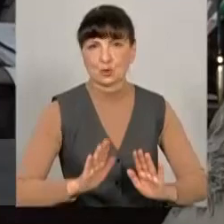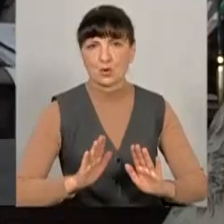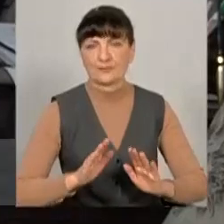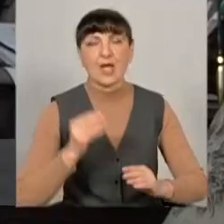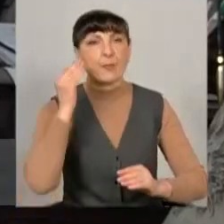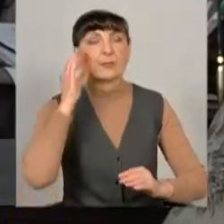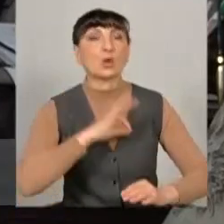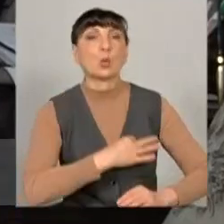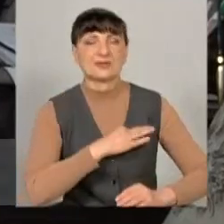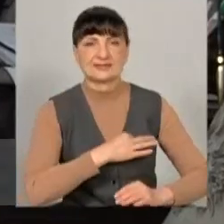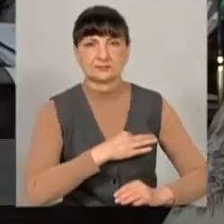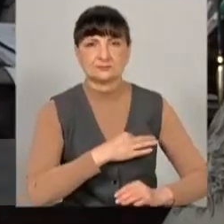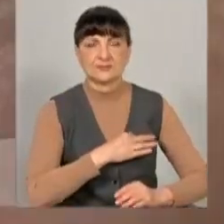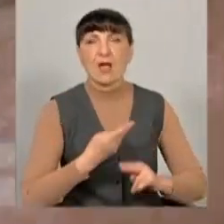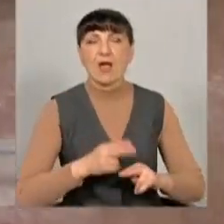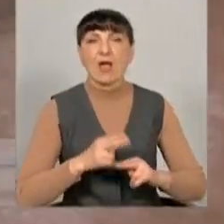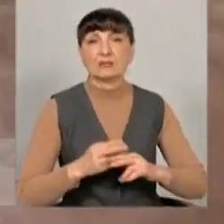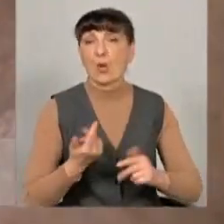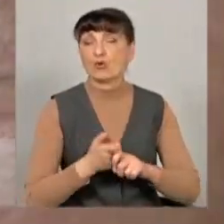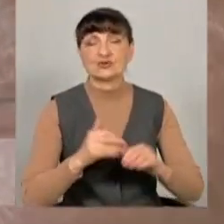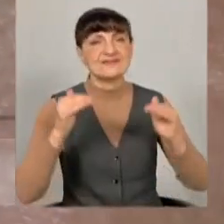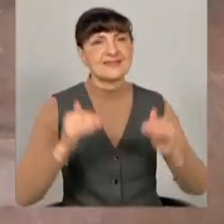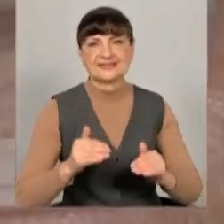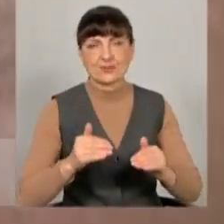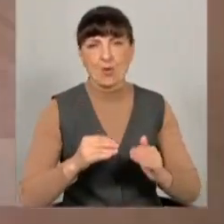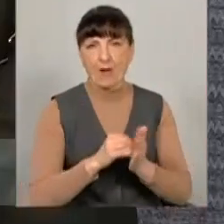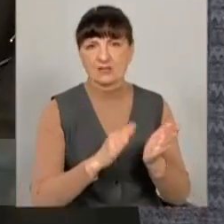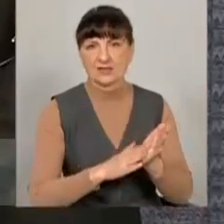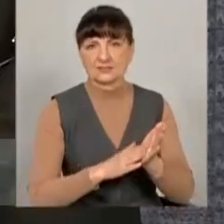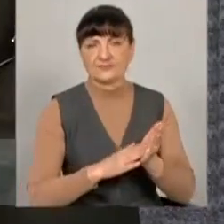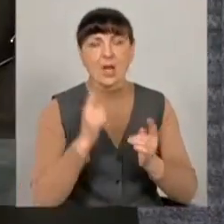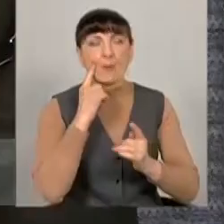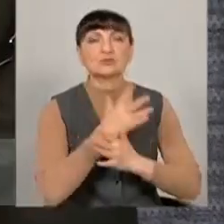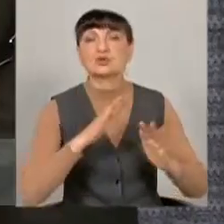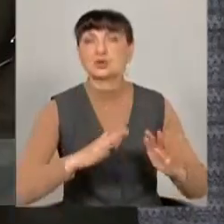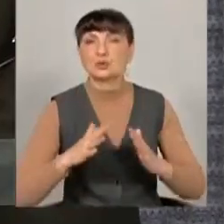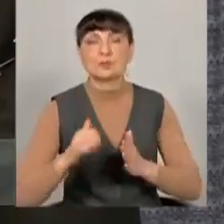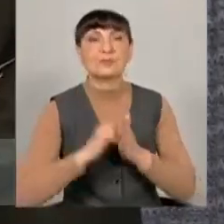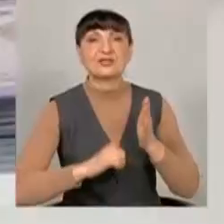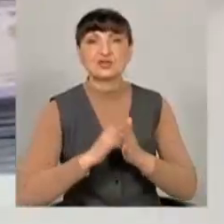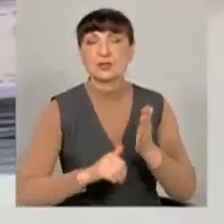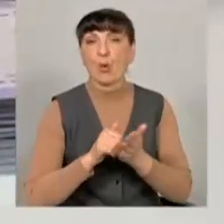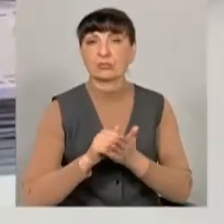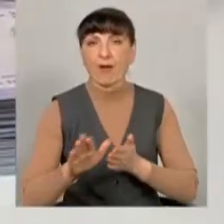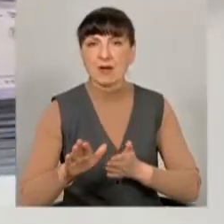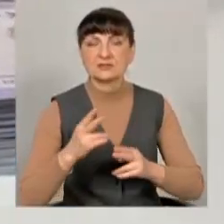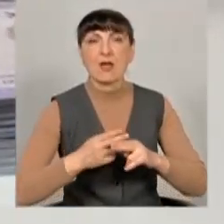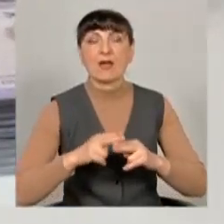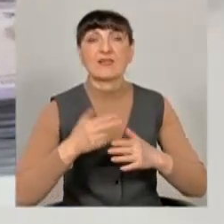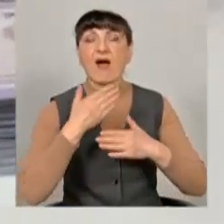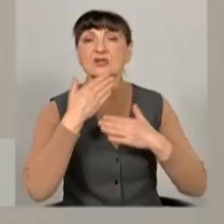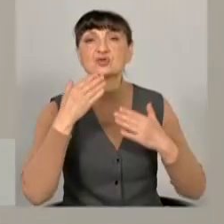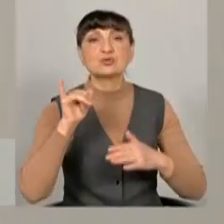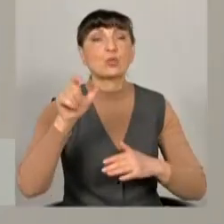мнению юриста Мирмана Шикеева, это довольно низкий показатель. По его словам, в большинстве случаев причина отрицательного результата – отсутствие